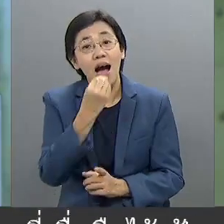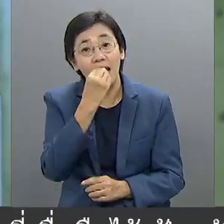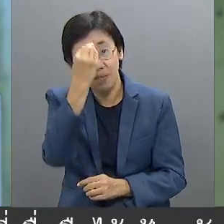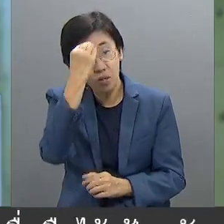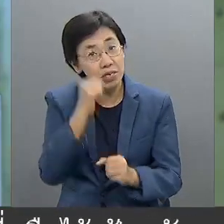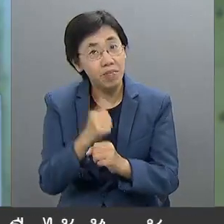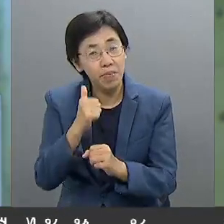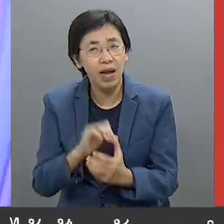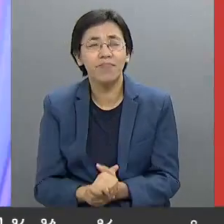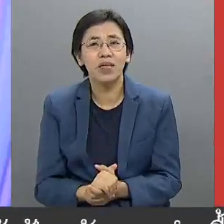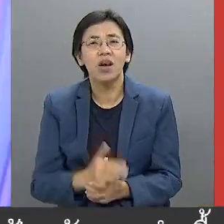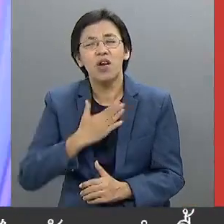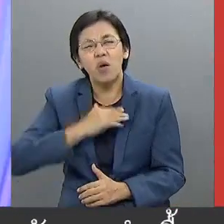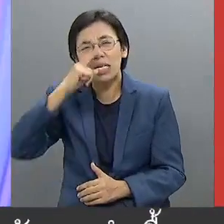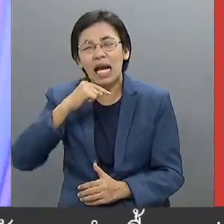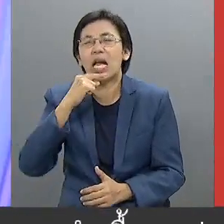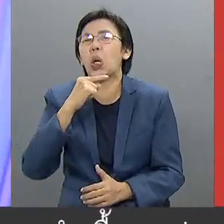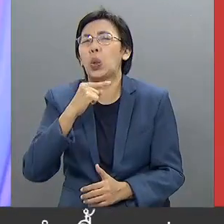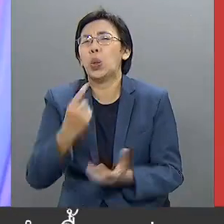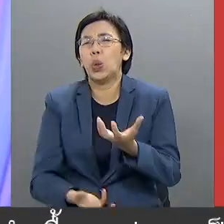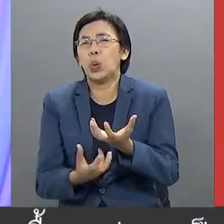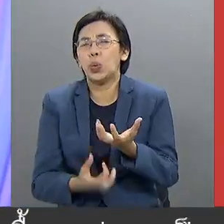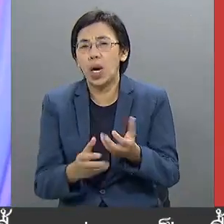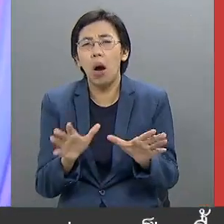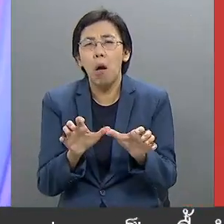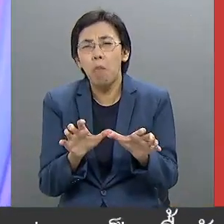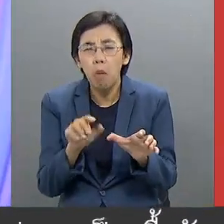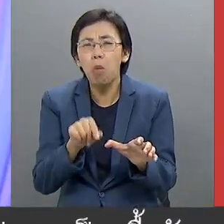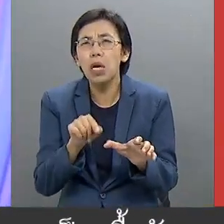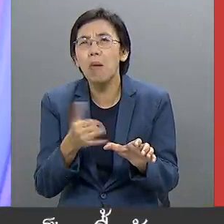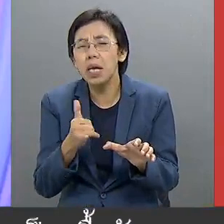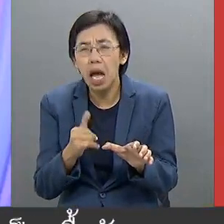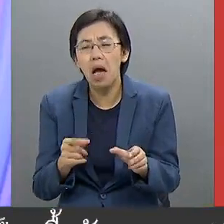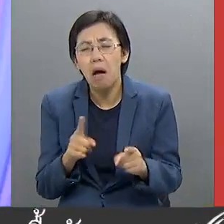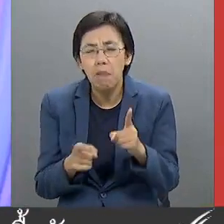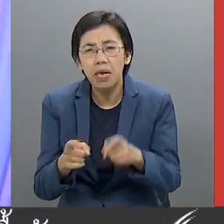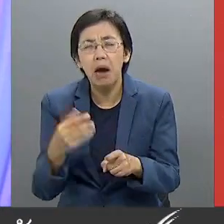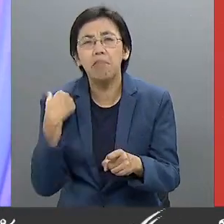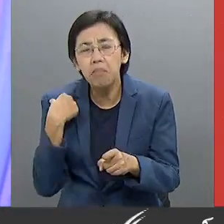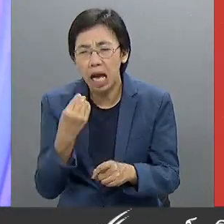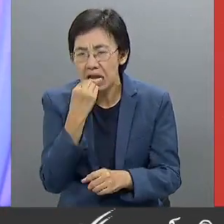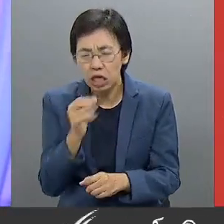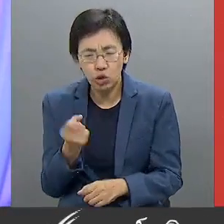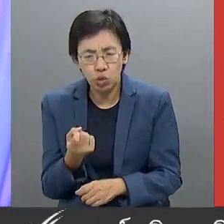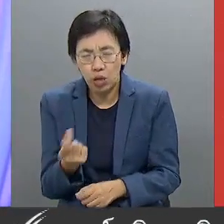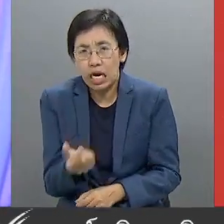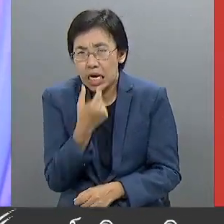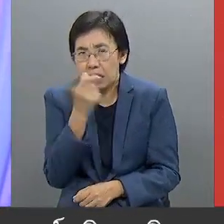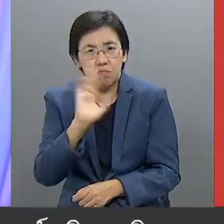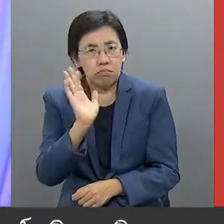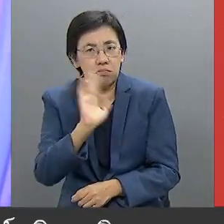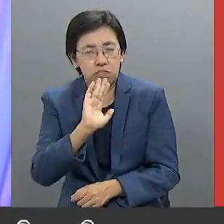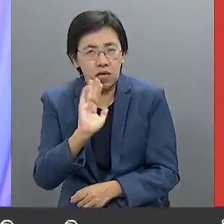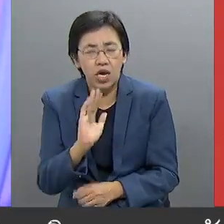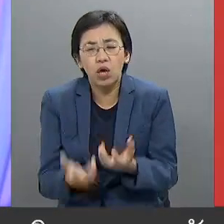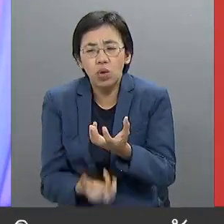าบ้านเราเนาะเพราะว่าเป็นปูน้ำจืดอันนี้อาจจะแบบว่าไม่ควรกินดิบนะครับอาจจะต้องดูแลให้ดีนิดนึงนะครับจากเรื่องของการ